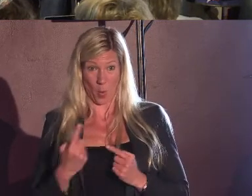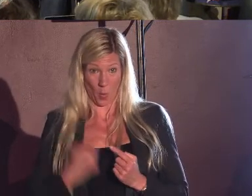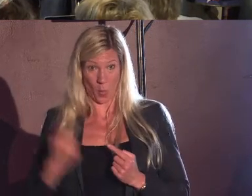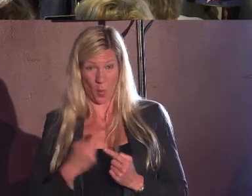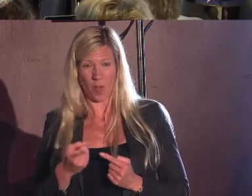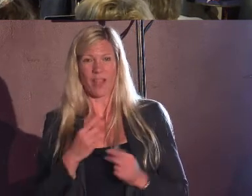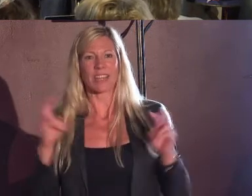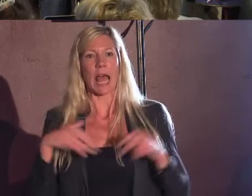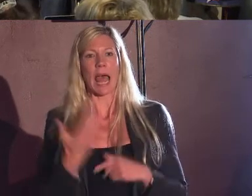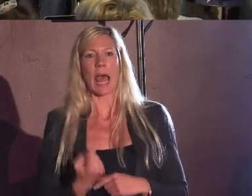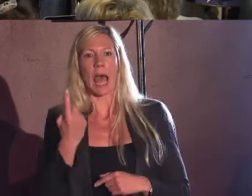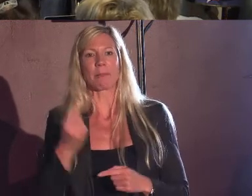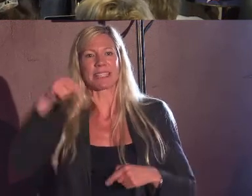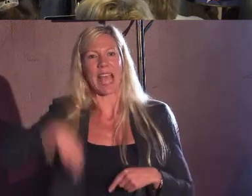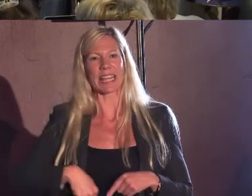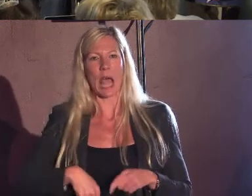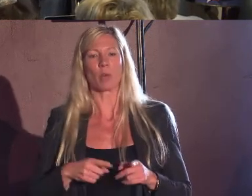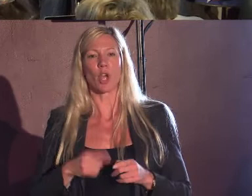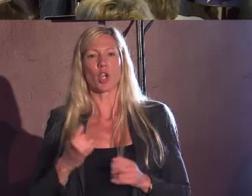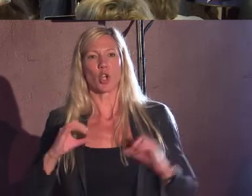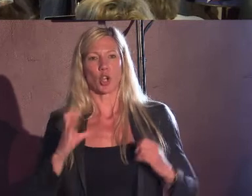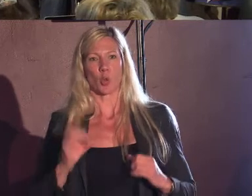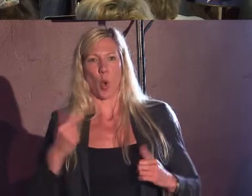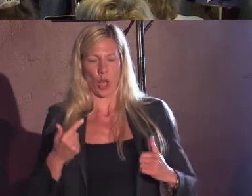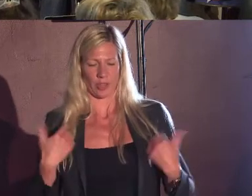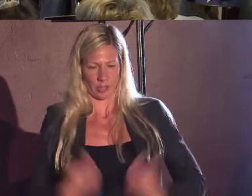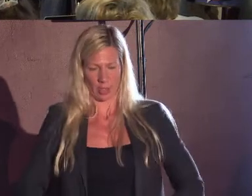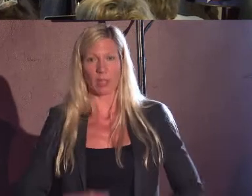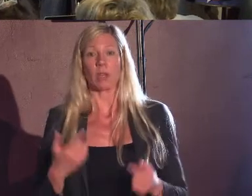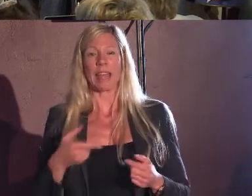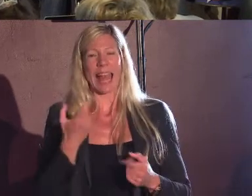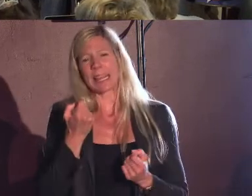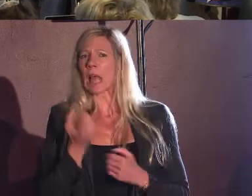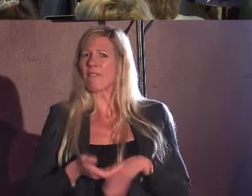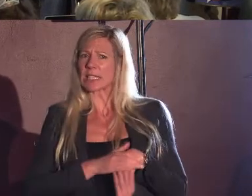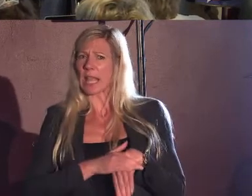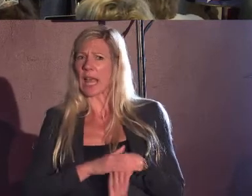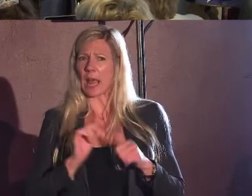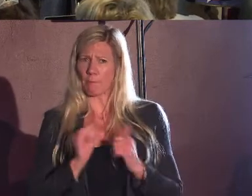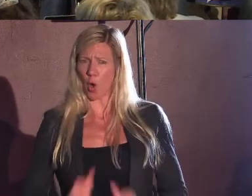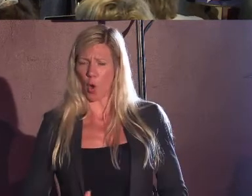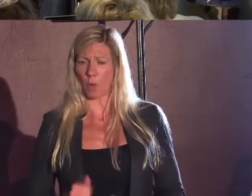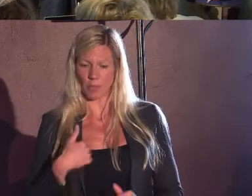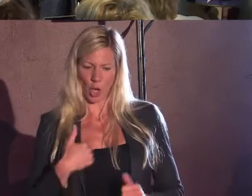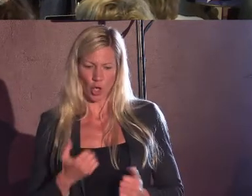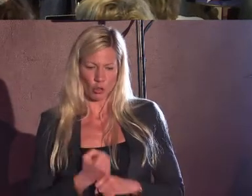för upside down coat. Anledningen till det är att jag byggde upp den. Det var en ganska avancerad form. Jag jobbar med drapering, slump